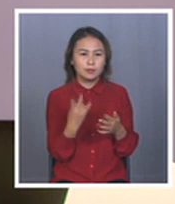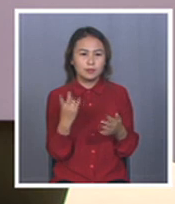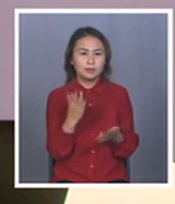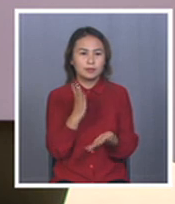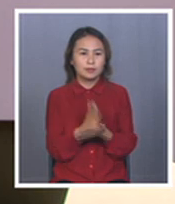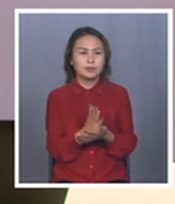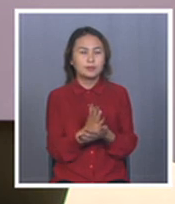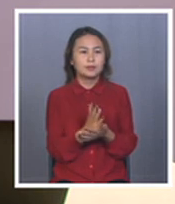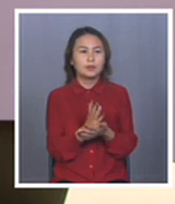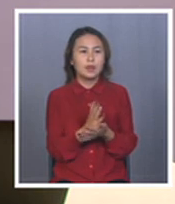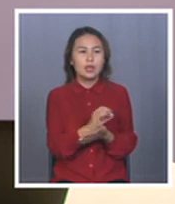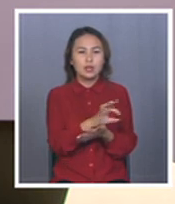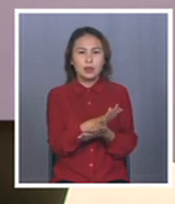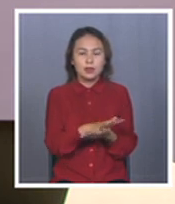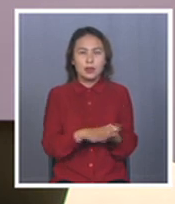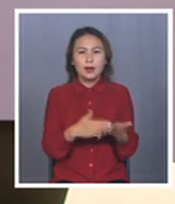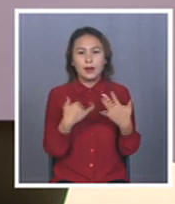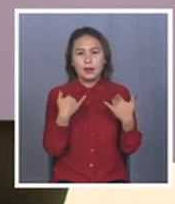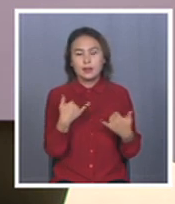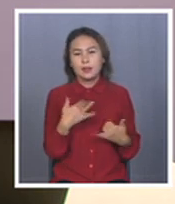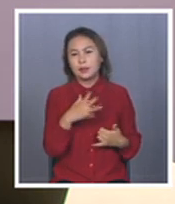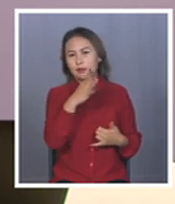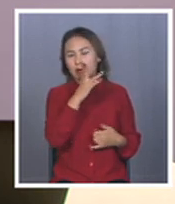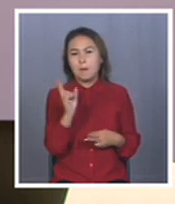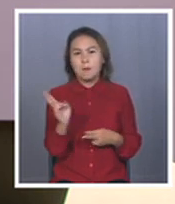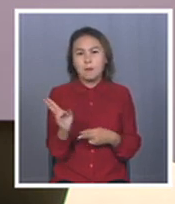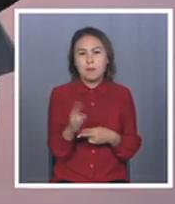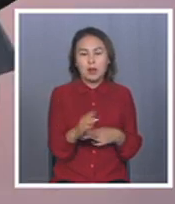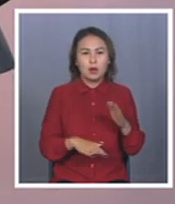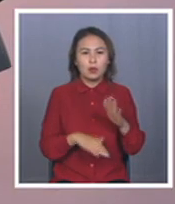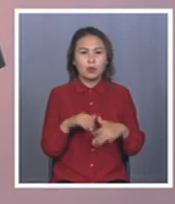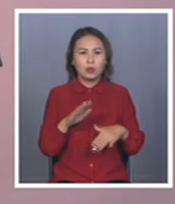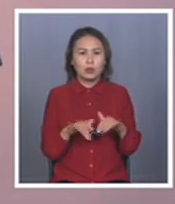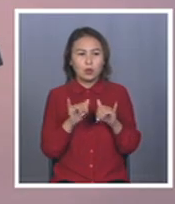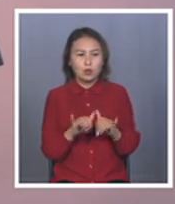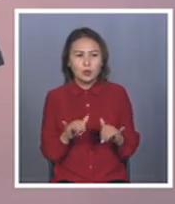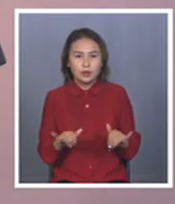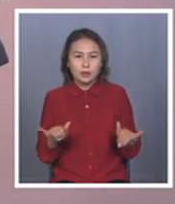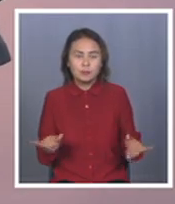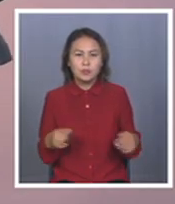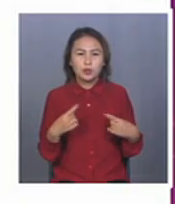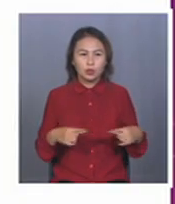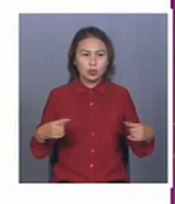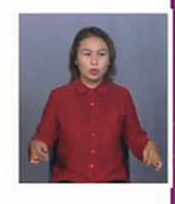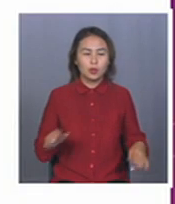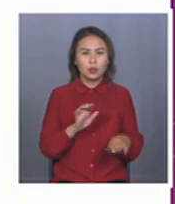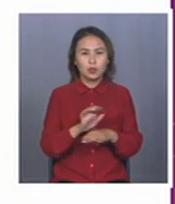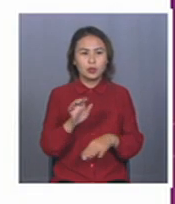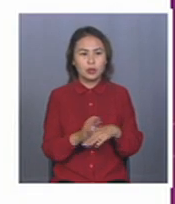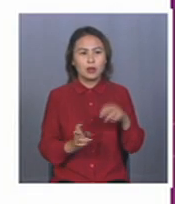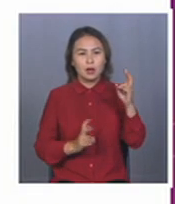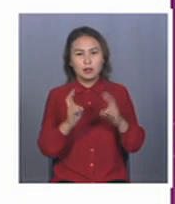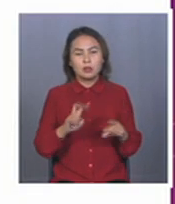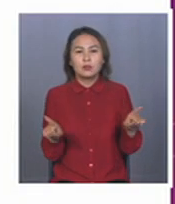табуда. Қазіргі таңда балықты қолдан көбейтіп, түрлі өнеркәсіптерде